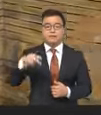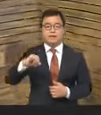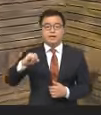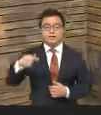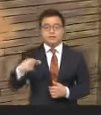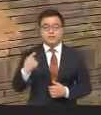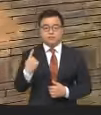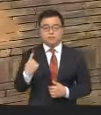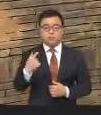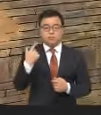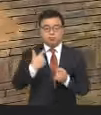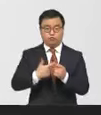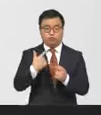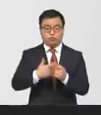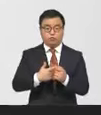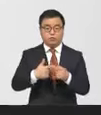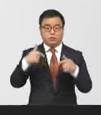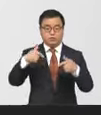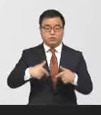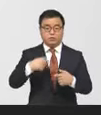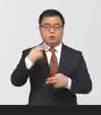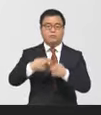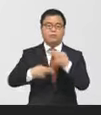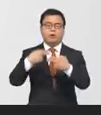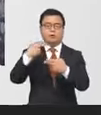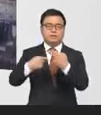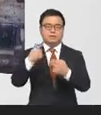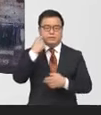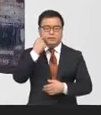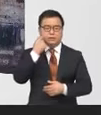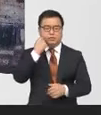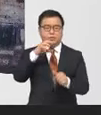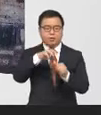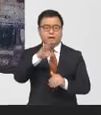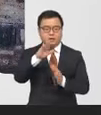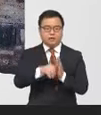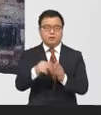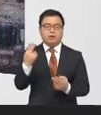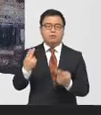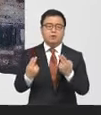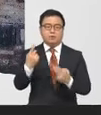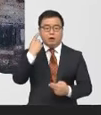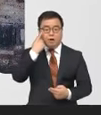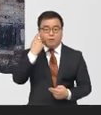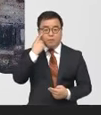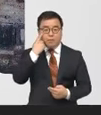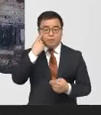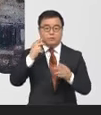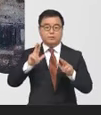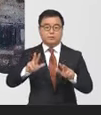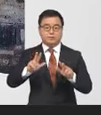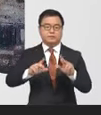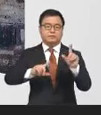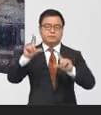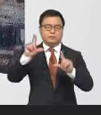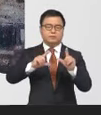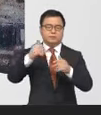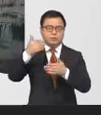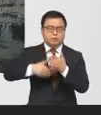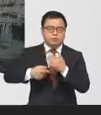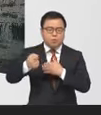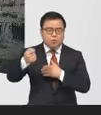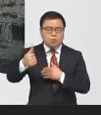송산리 6호분의 서쪽 벽, 일제강점기 촬영된 사진과 비교해보면 사실상 흔적만 남은 채